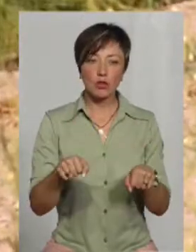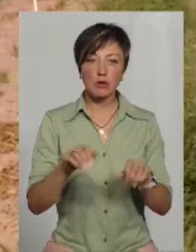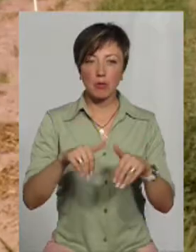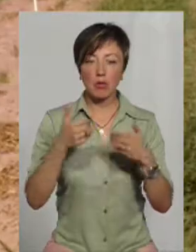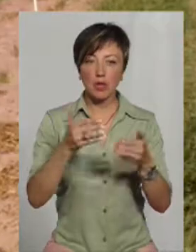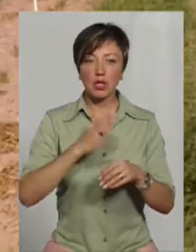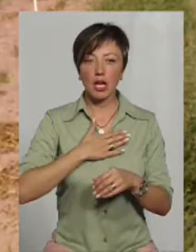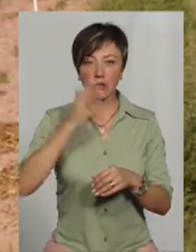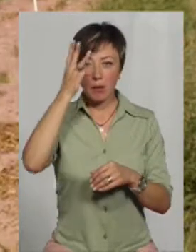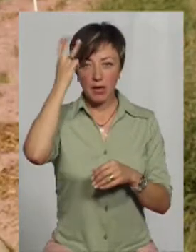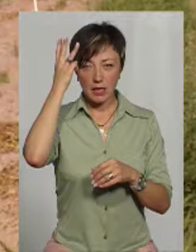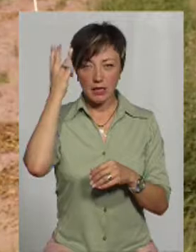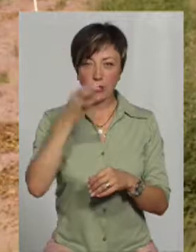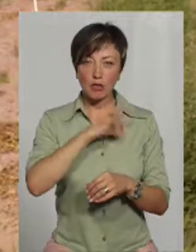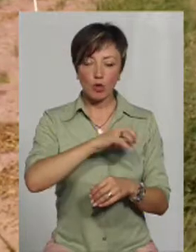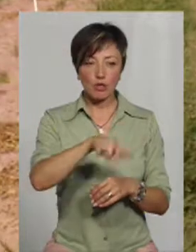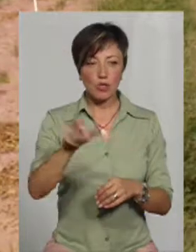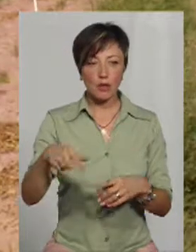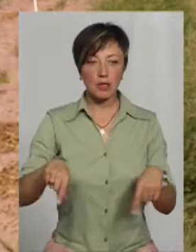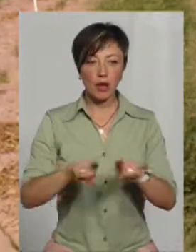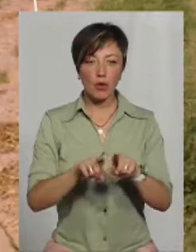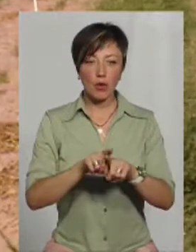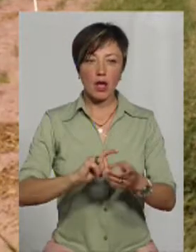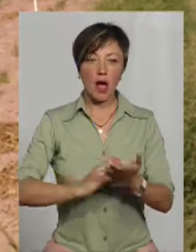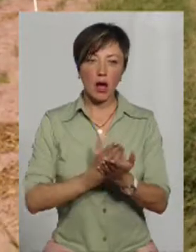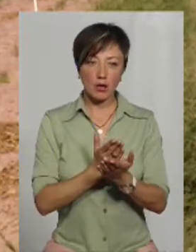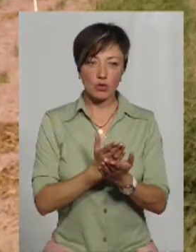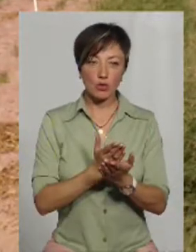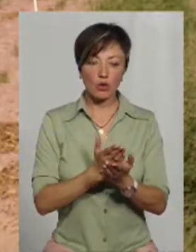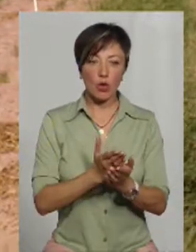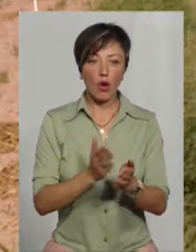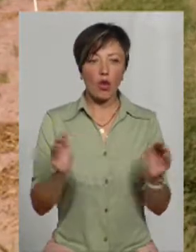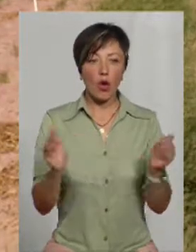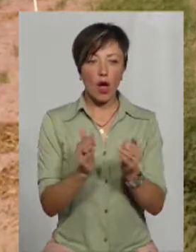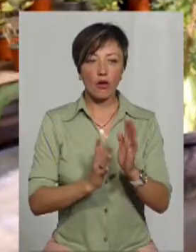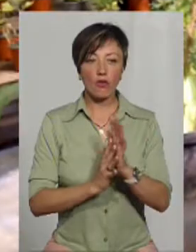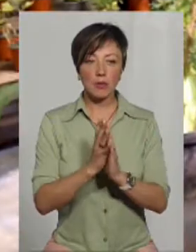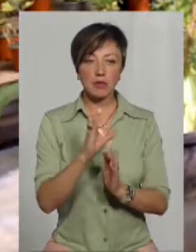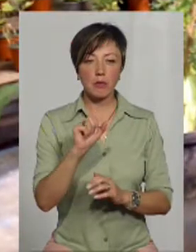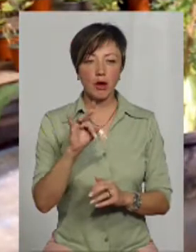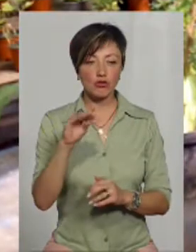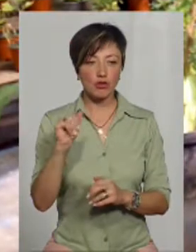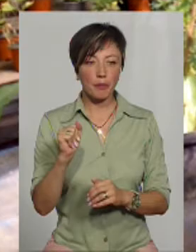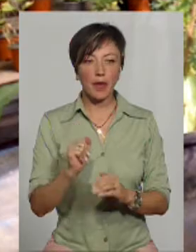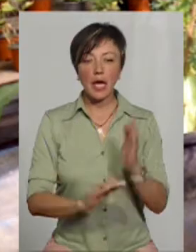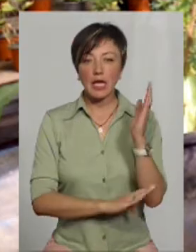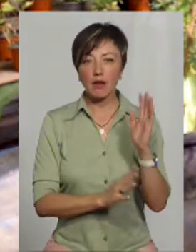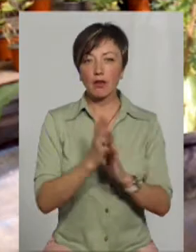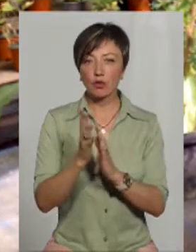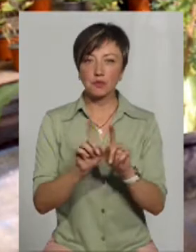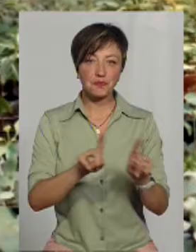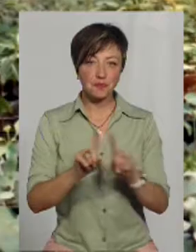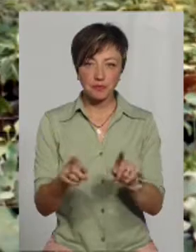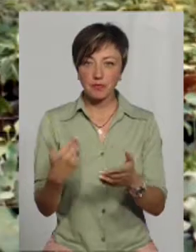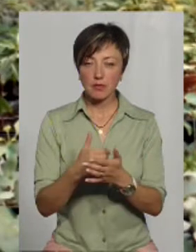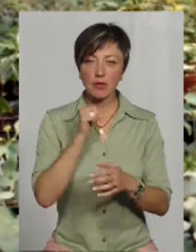запропонувати нашим хмельницьким споживачам ось таку якісну локально вирощену спаржу. Дерева вирощують здебільшого екзотичні,